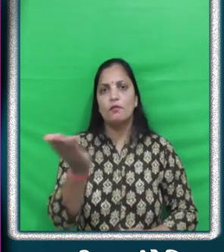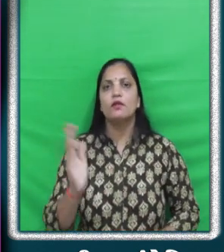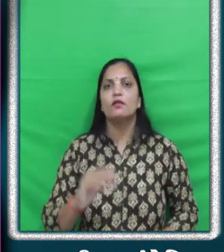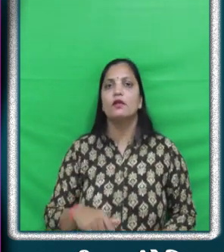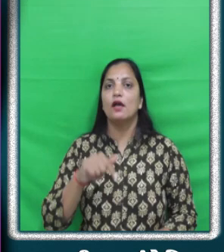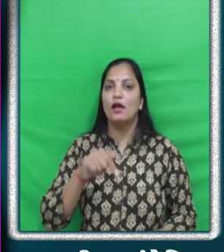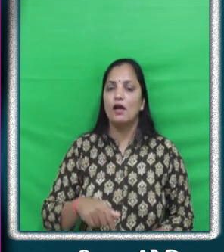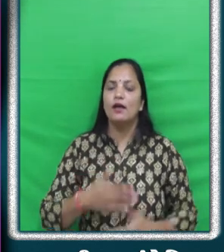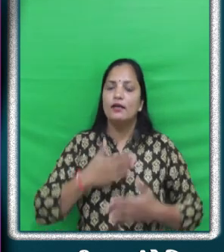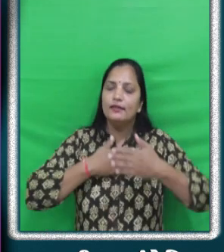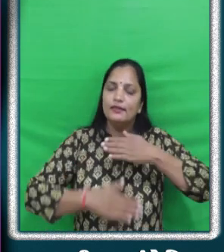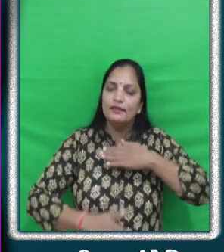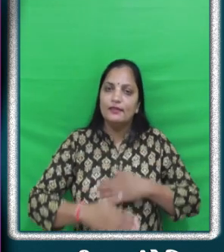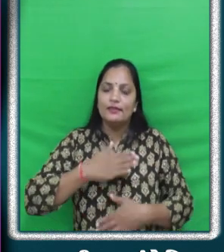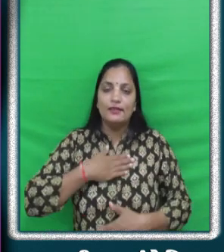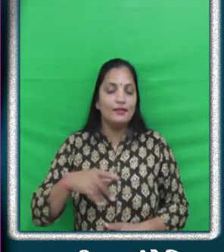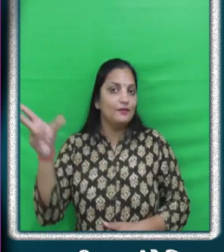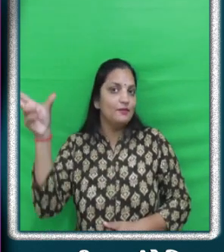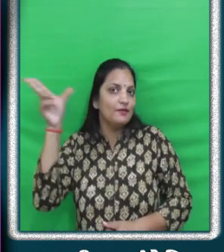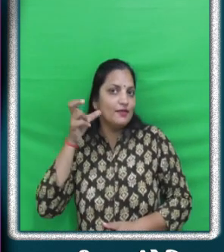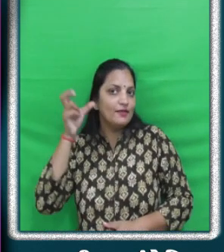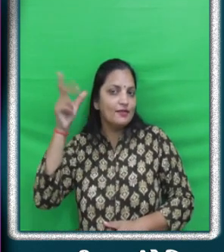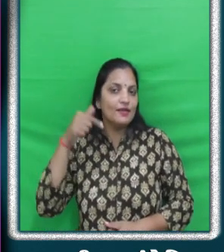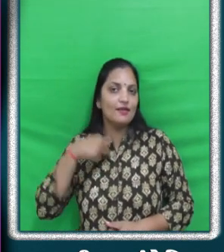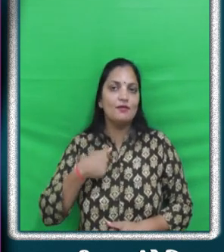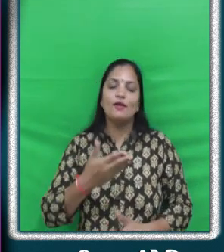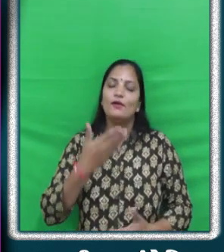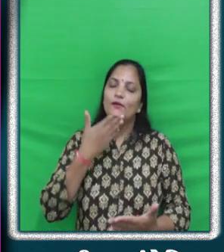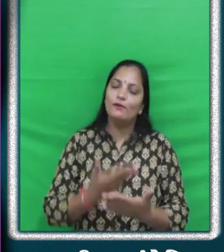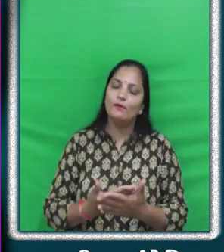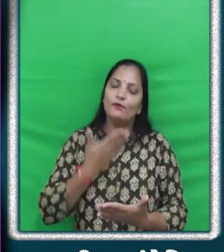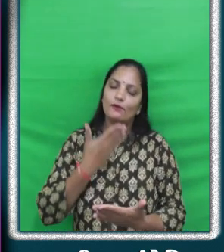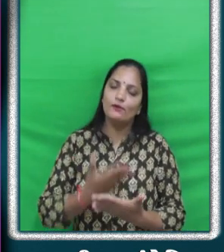તમે બધાએ આટલું શાંતિથી મને સાંભળી તેના માટે